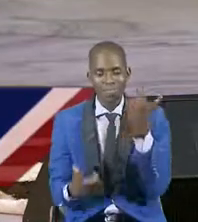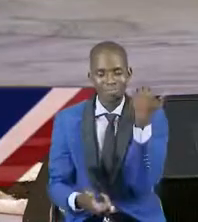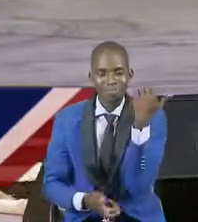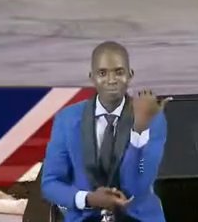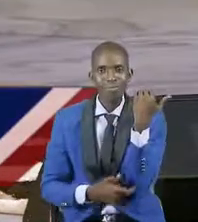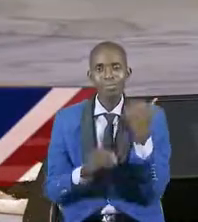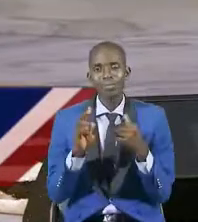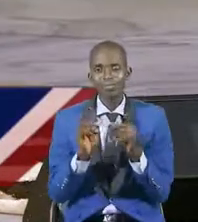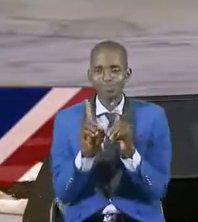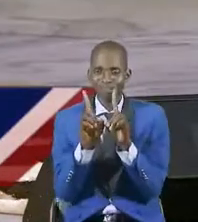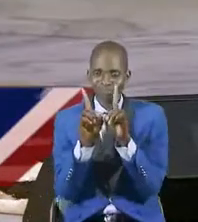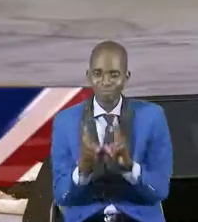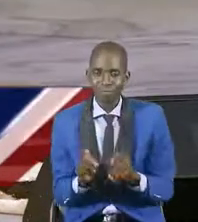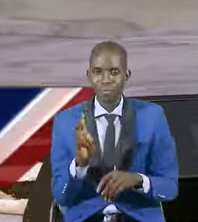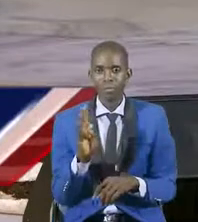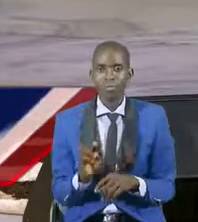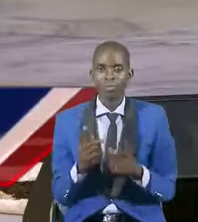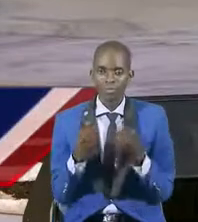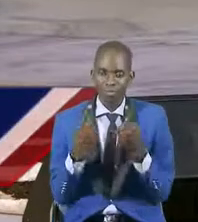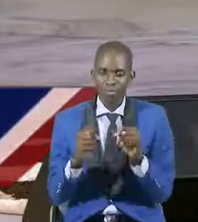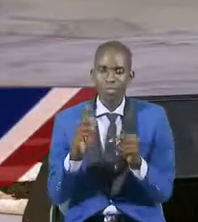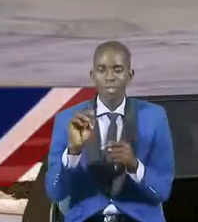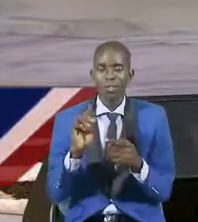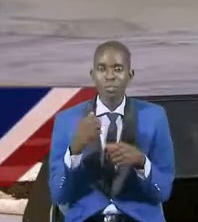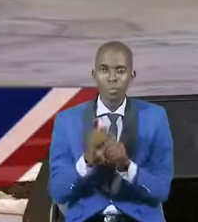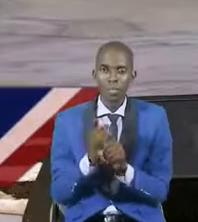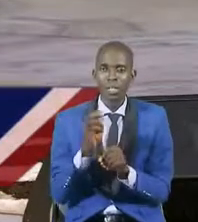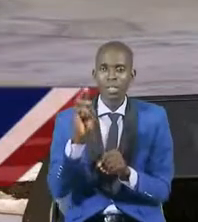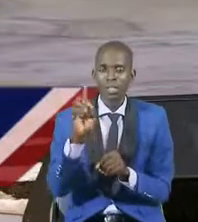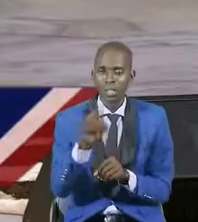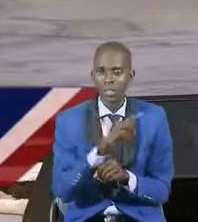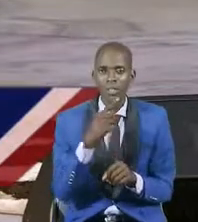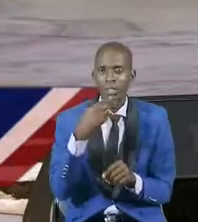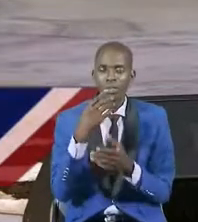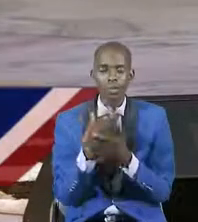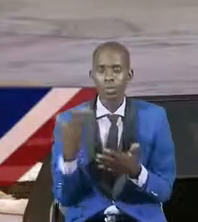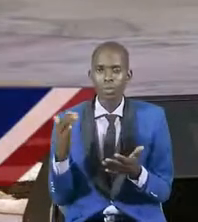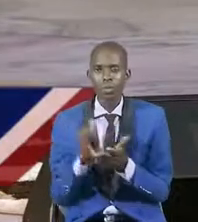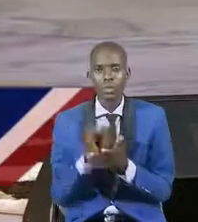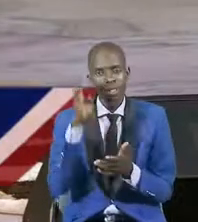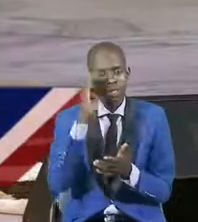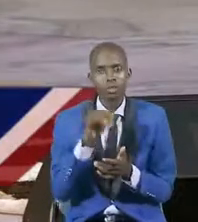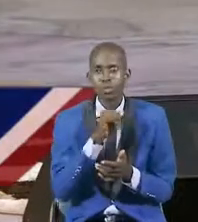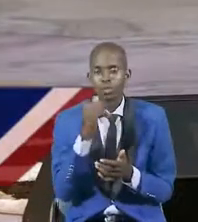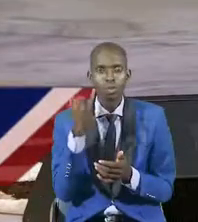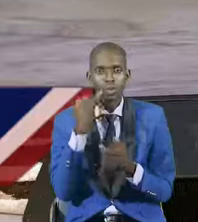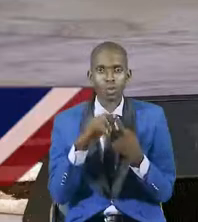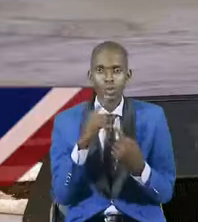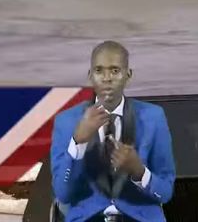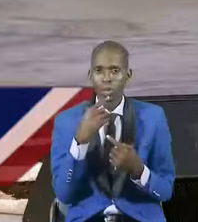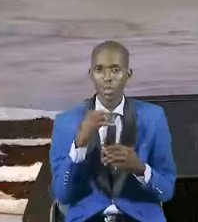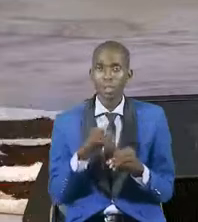De surprendre Jésus, le tenter, le captiver, le faire dire quelque chose qu'il ne devait pas